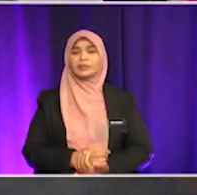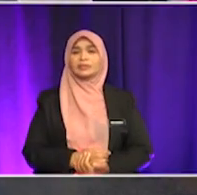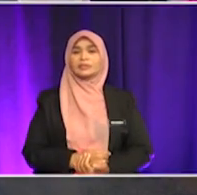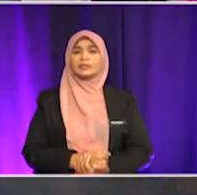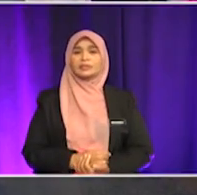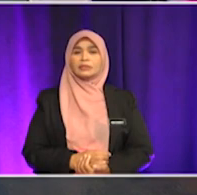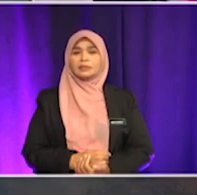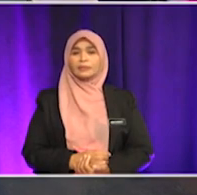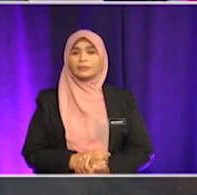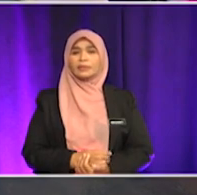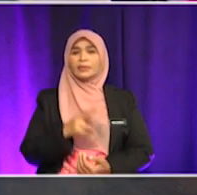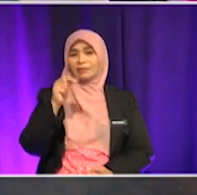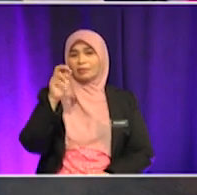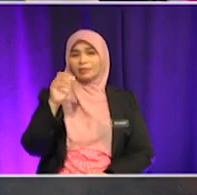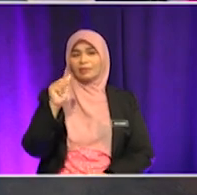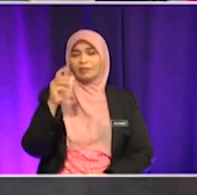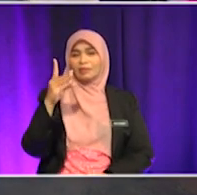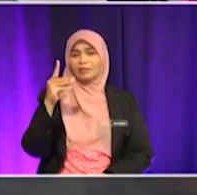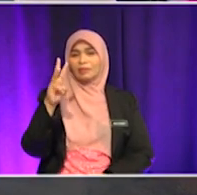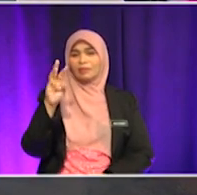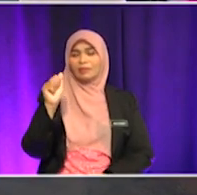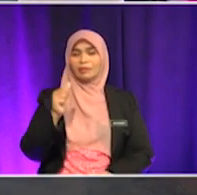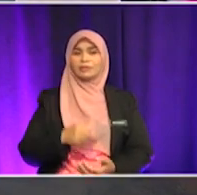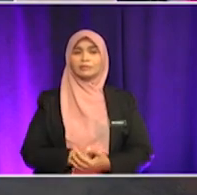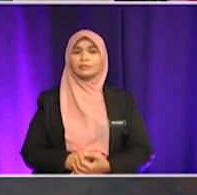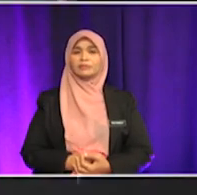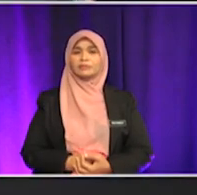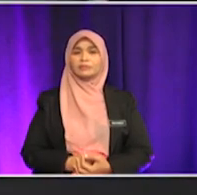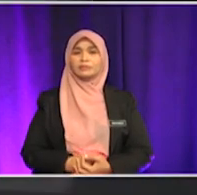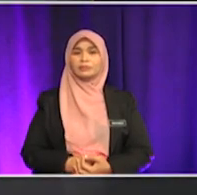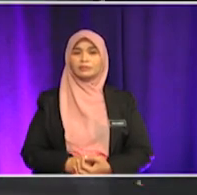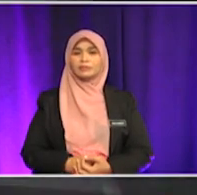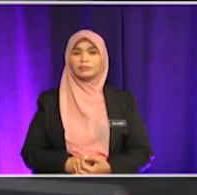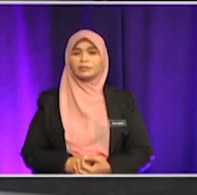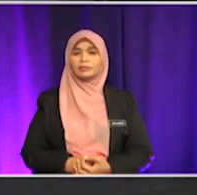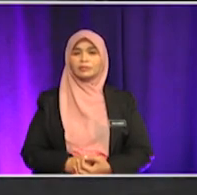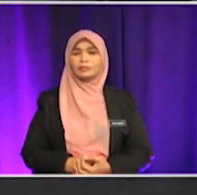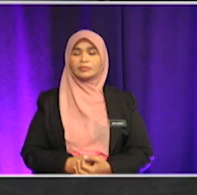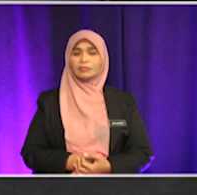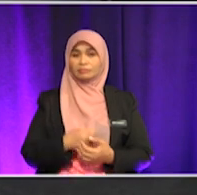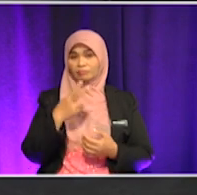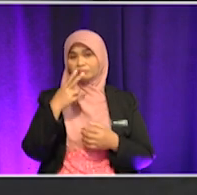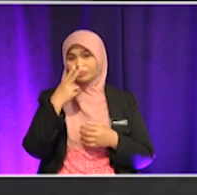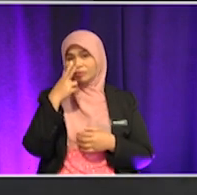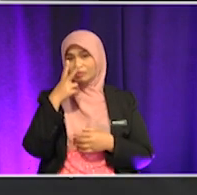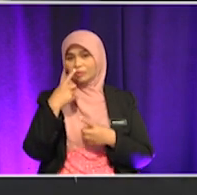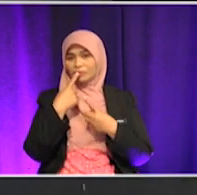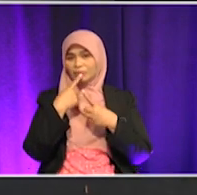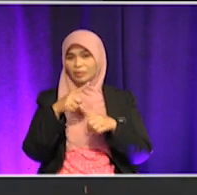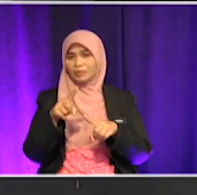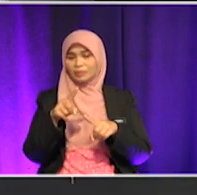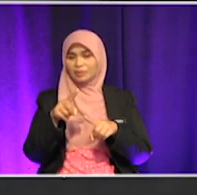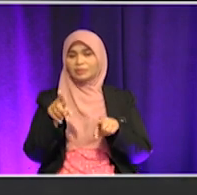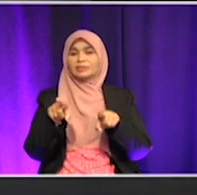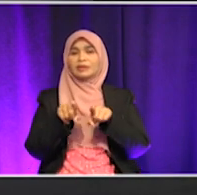Najwa Hanan. Najwa Hanan. Kali ini dah bersedia. Okey, tunjukkan jawapan Najwa. Okey. Kita sama